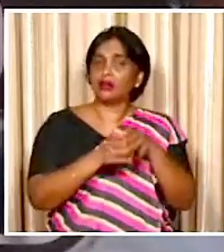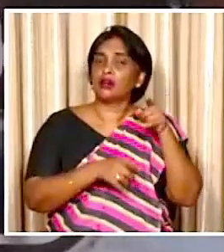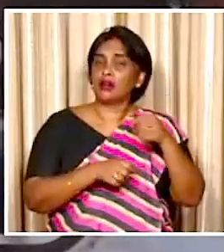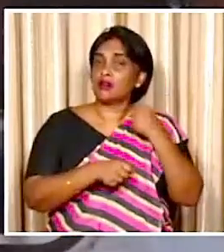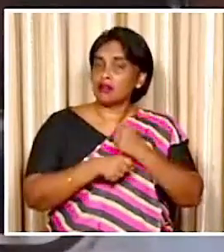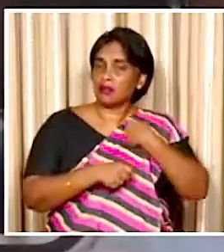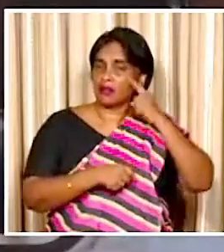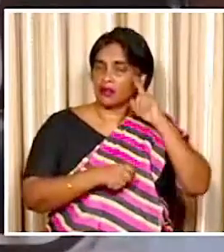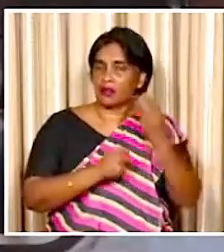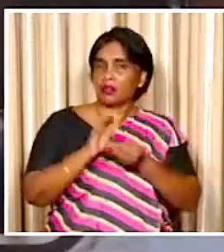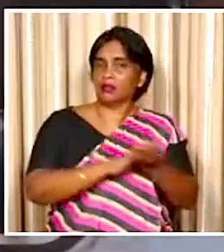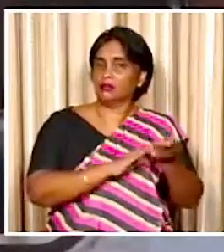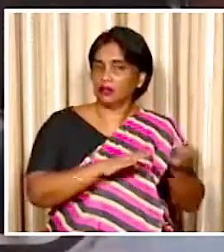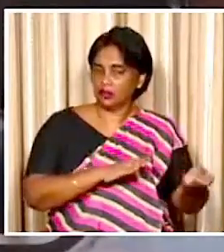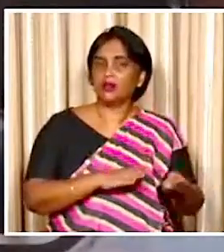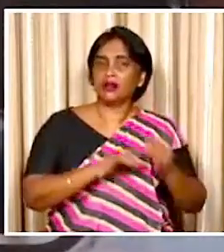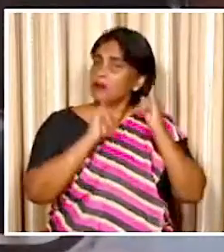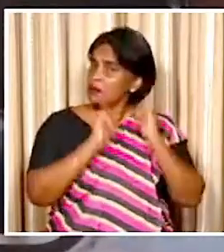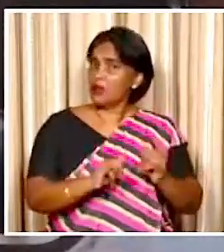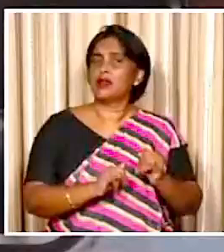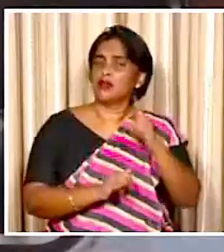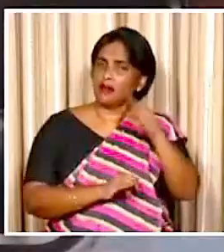ආණ්ඩුව හිතාමතාම අල්ලස් දෙනවා කියලා. ඒ අල්ලස් දෙන එක වැරදි.